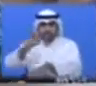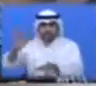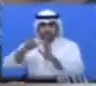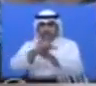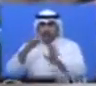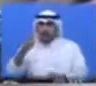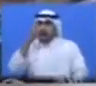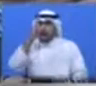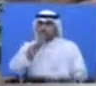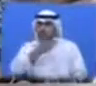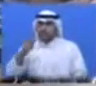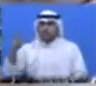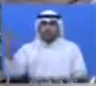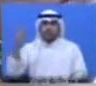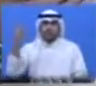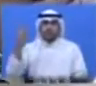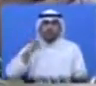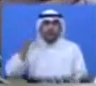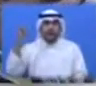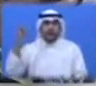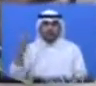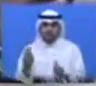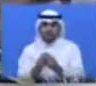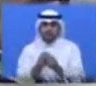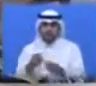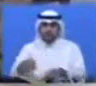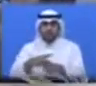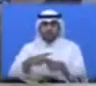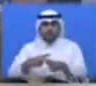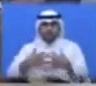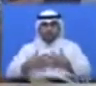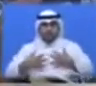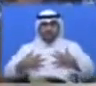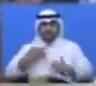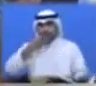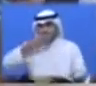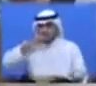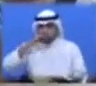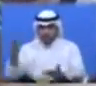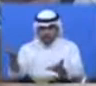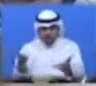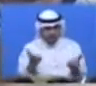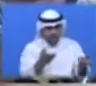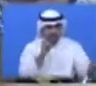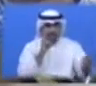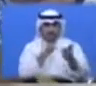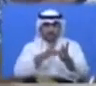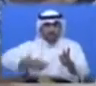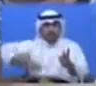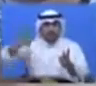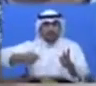منطلقاته الإسلامية والعربية. الكويت سعدها أن تستقبل هذا الجمع من